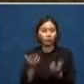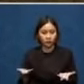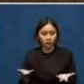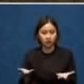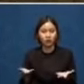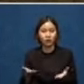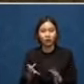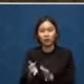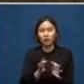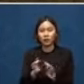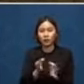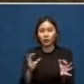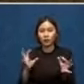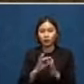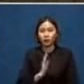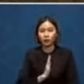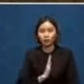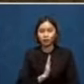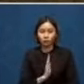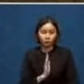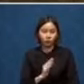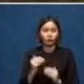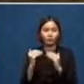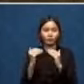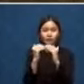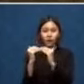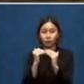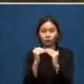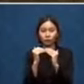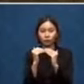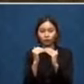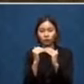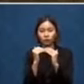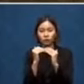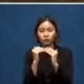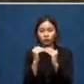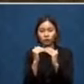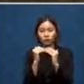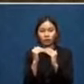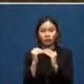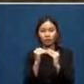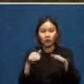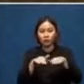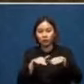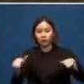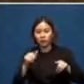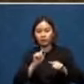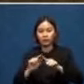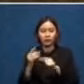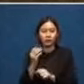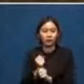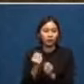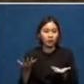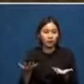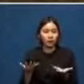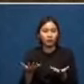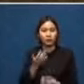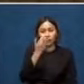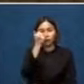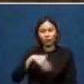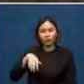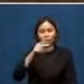ราจะอธิบายเรื่องความเป็นธรรมความเท่าเทียมกันความเสมอภาคอย่างไรนะครับเพราะว่าสิ่งที่เห็นอยู่